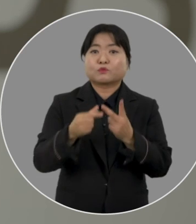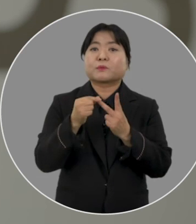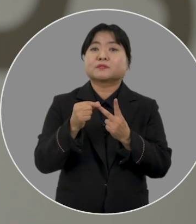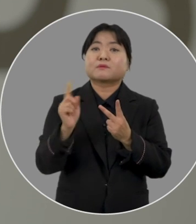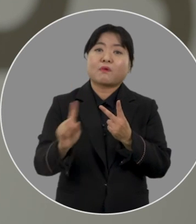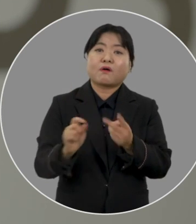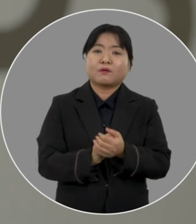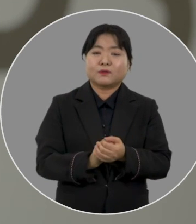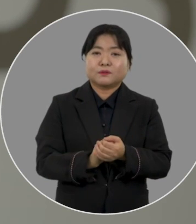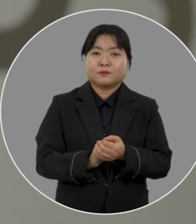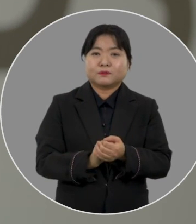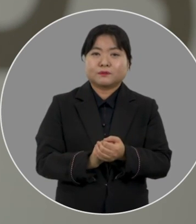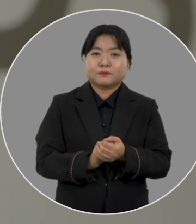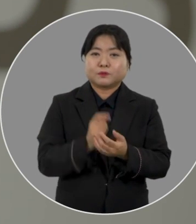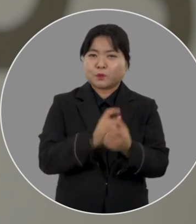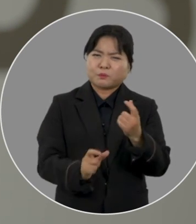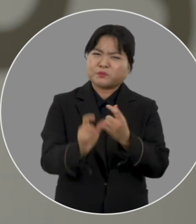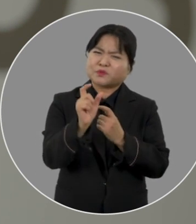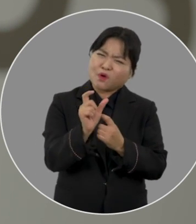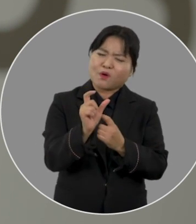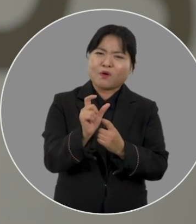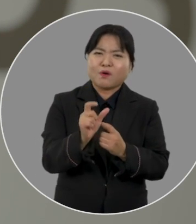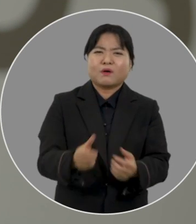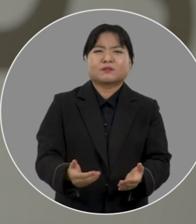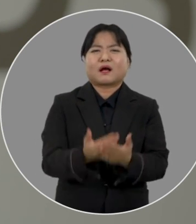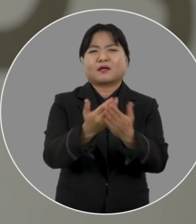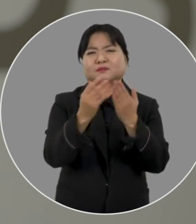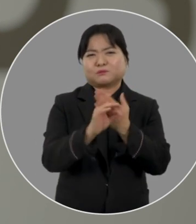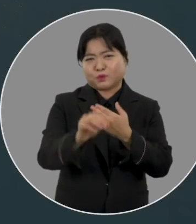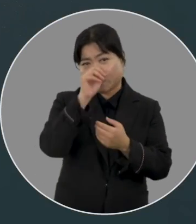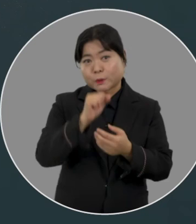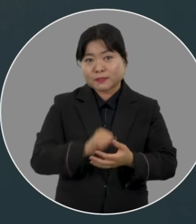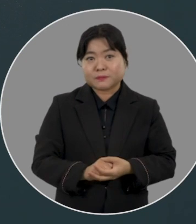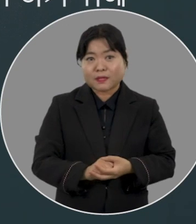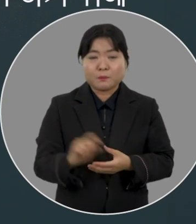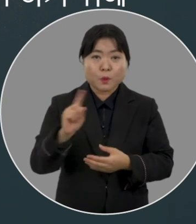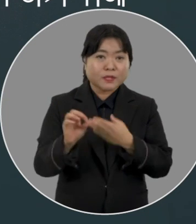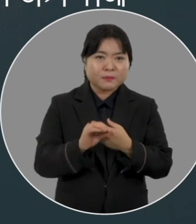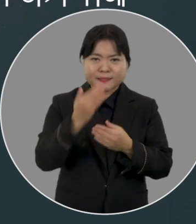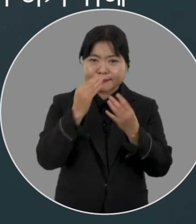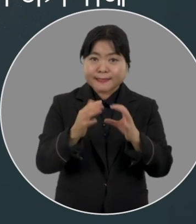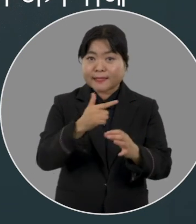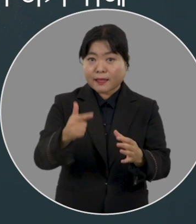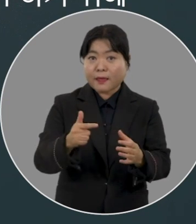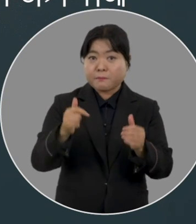두 번째는 조금 더 나갔으면 좋겠어요. 뭐냐 하면 이스라엘